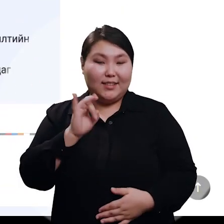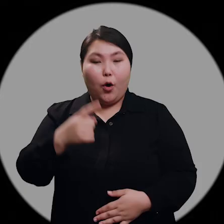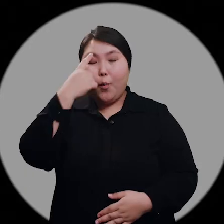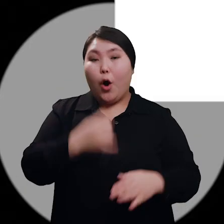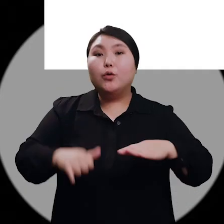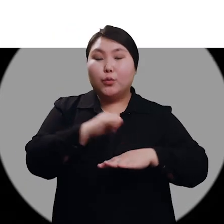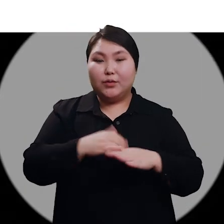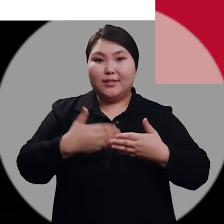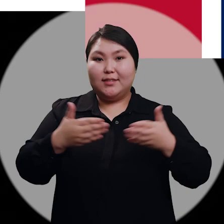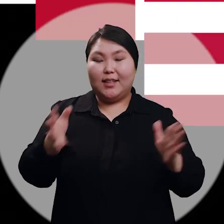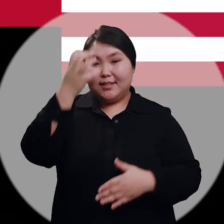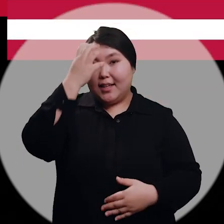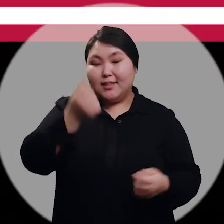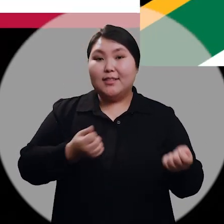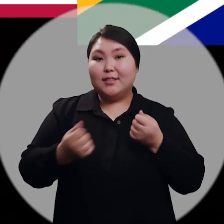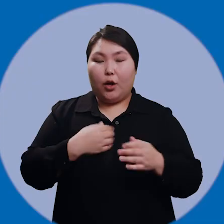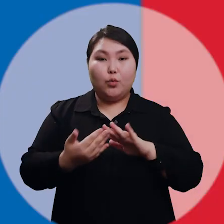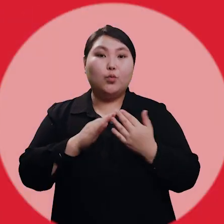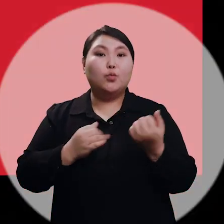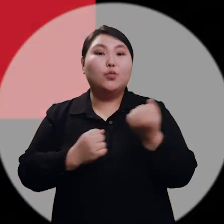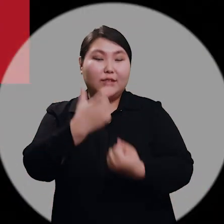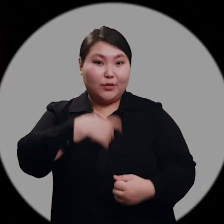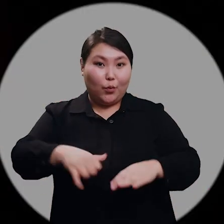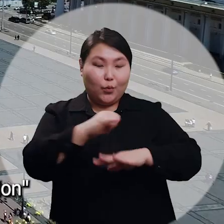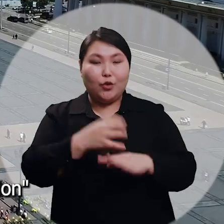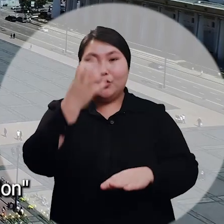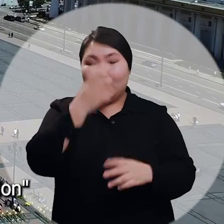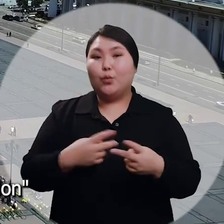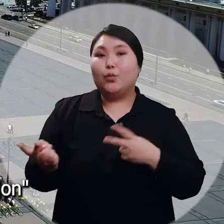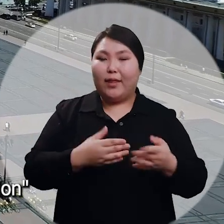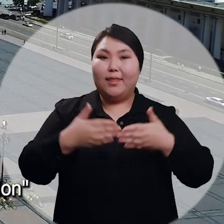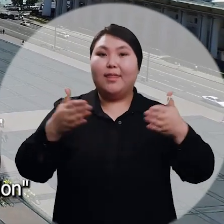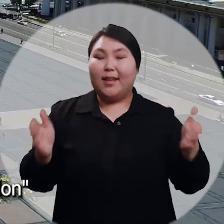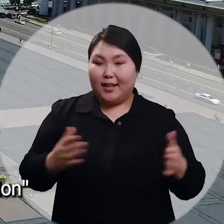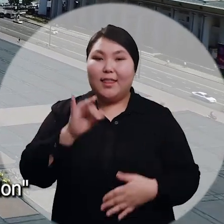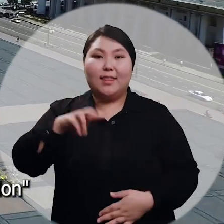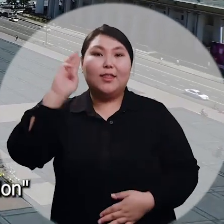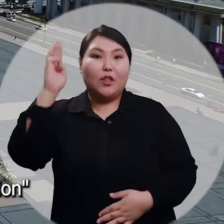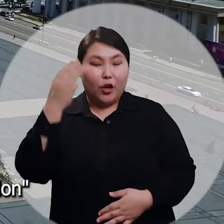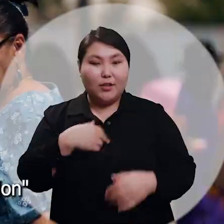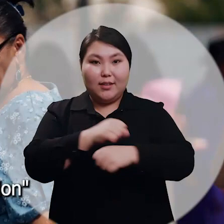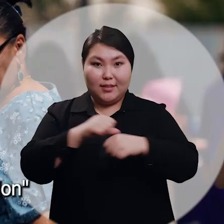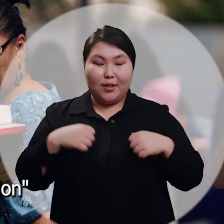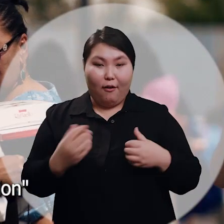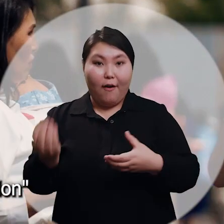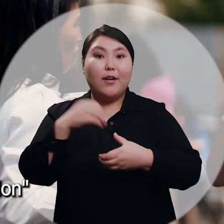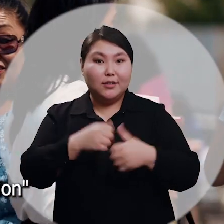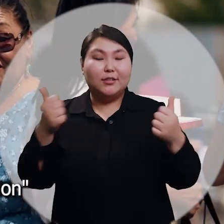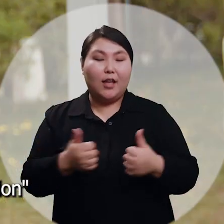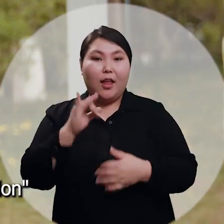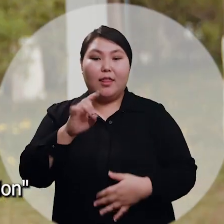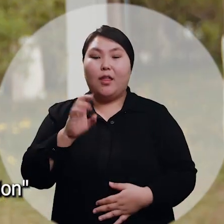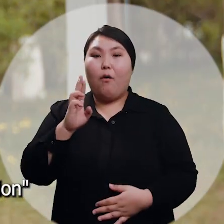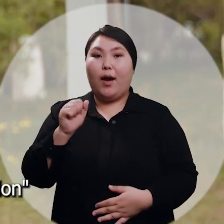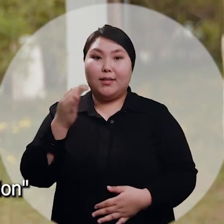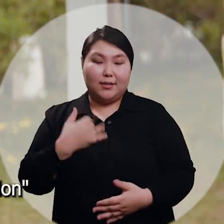Монголуус нээлттэй засхийн түншилдийн гэшн урний хүвд түрин үүлчтэг нээлттэй элтод эргдийн оролцоото